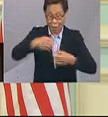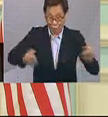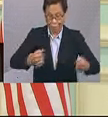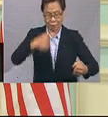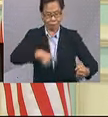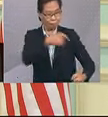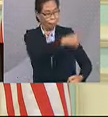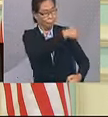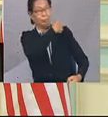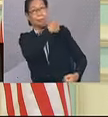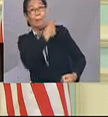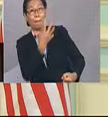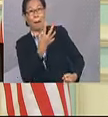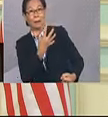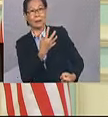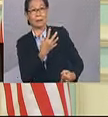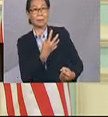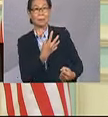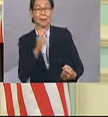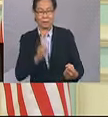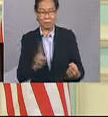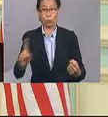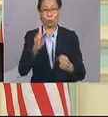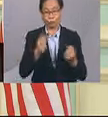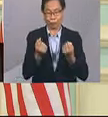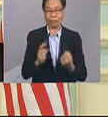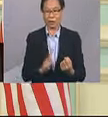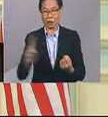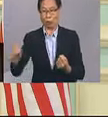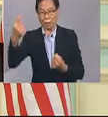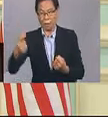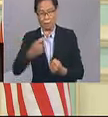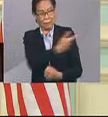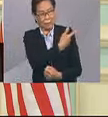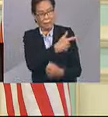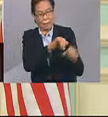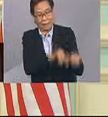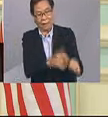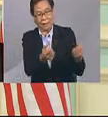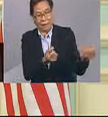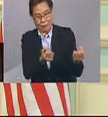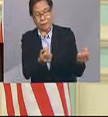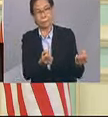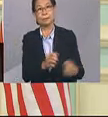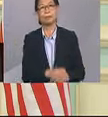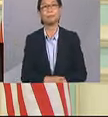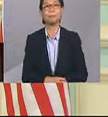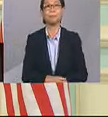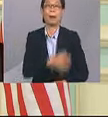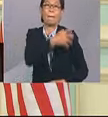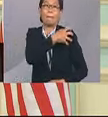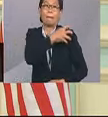tiga yang lain perlu berada di dalam kereta masing-masing. Dan pihak